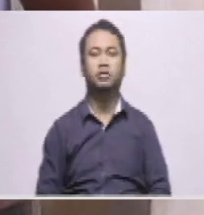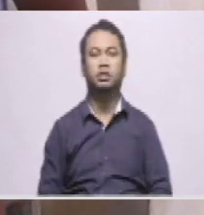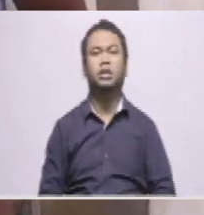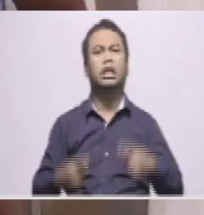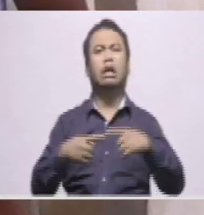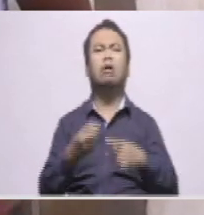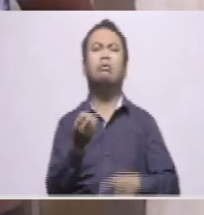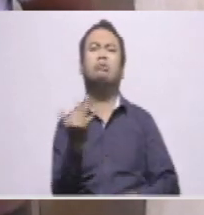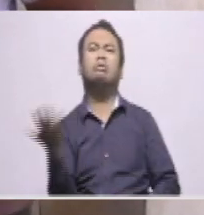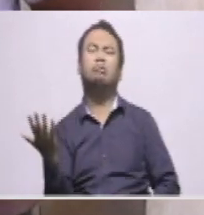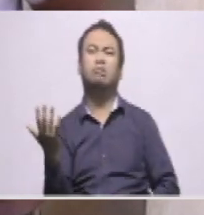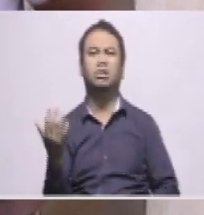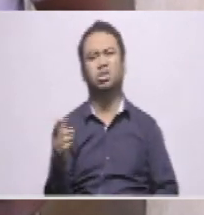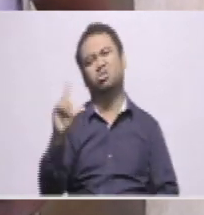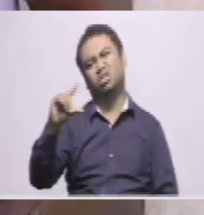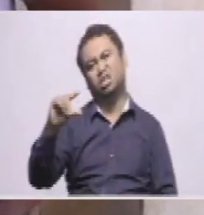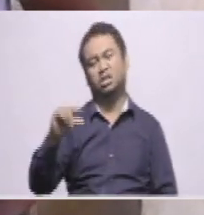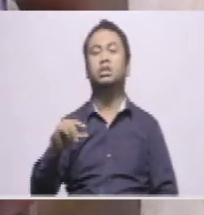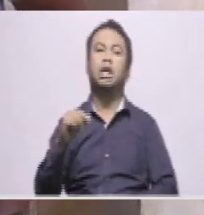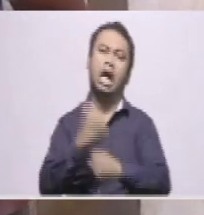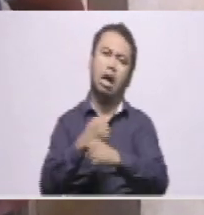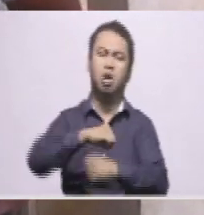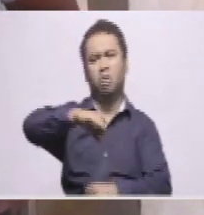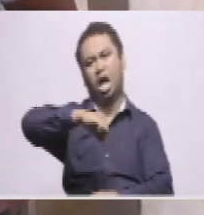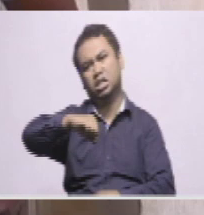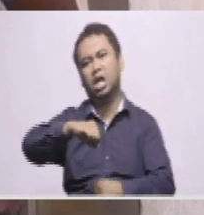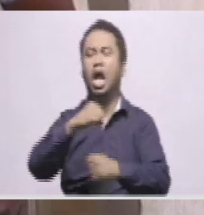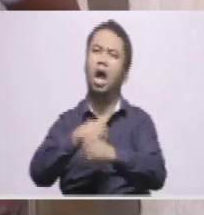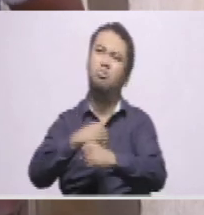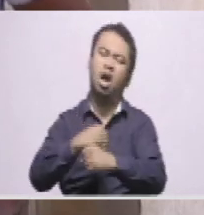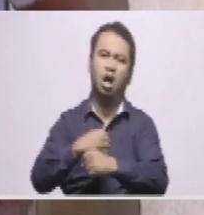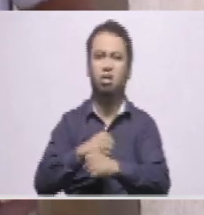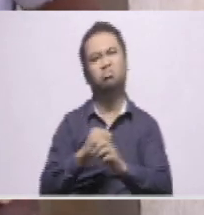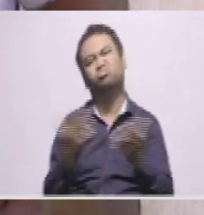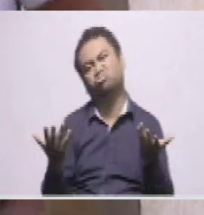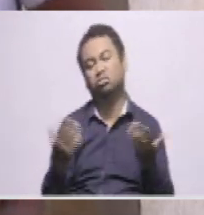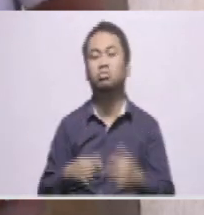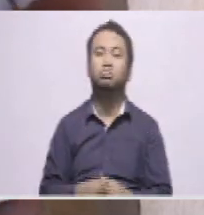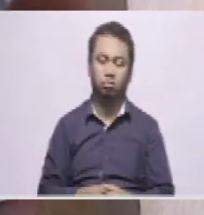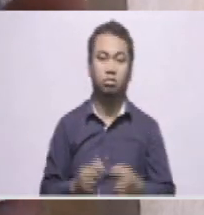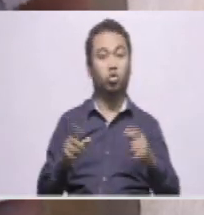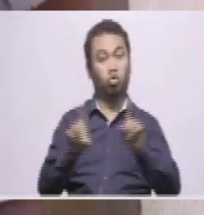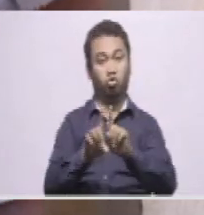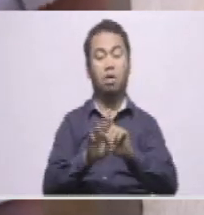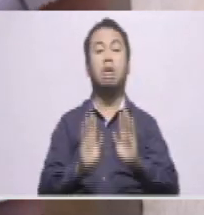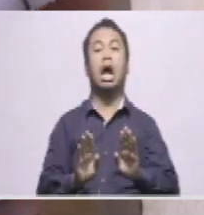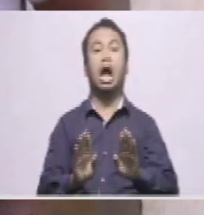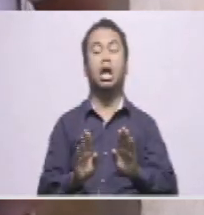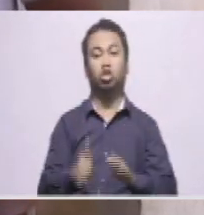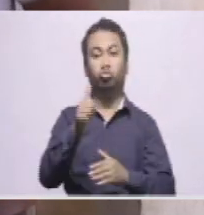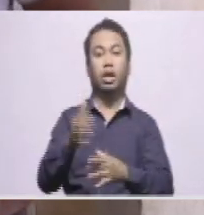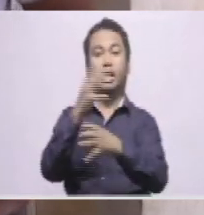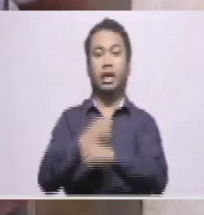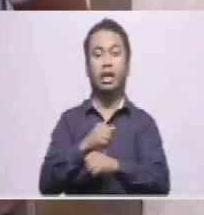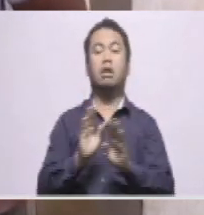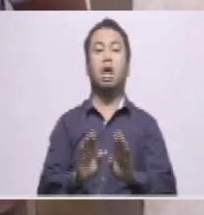mpifidy eo ny antony miasa mandraraha mandavanandro, eo ihany koa nefa nandrandratsy zany ny fiandrasan'ireo tompony andraikitra amin'ny bureau fantatsabato